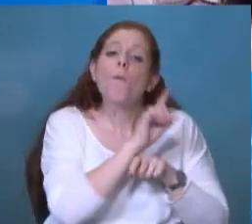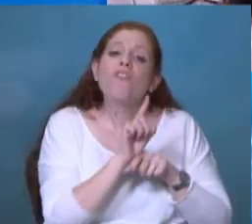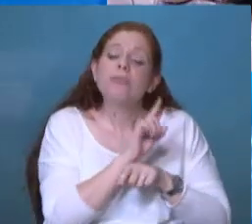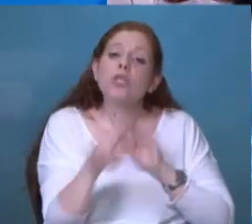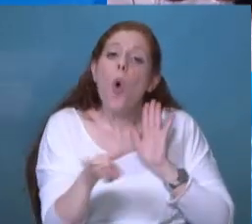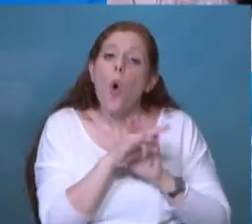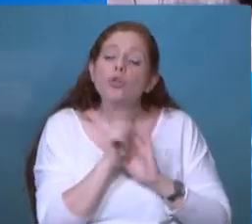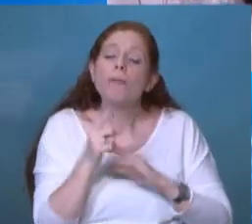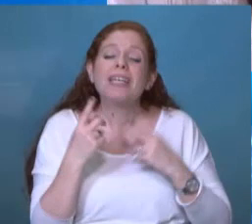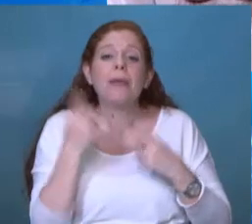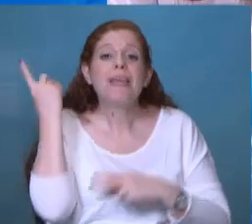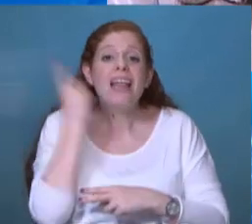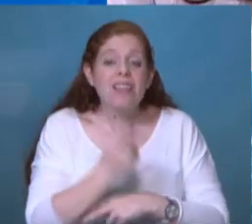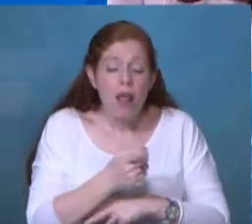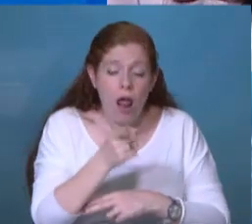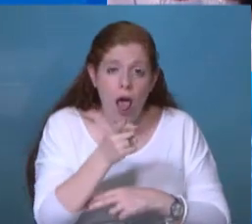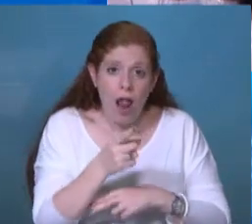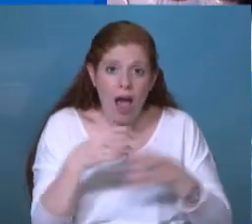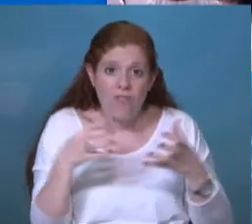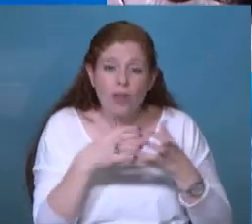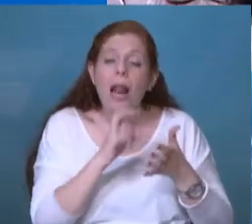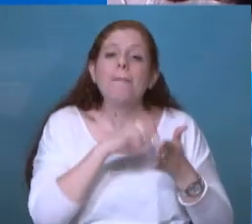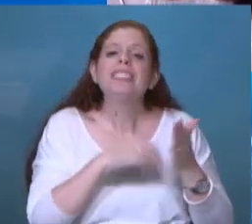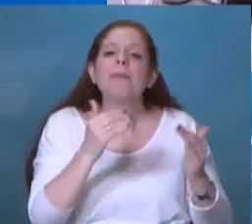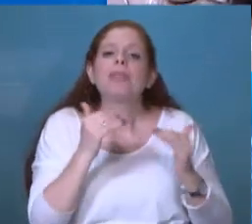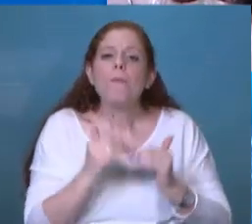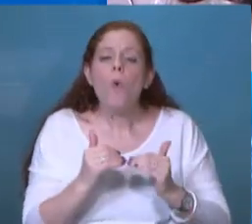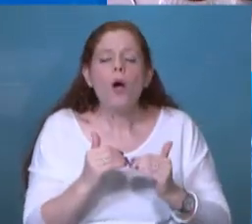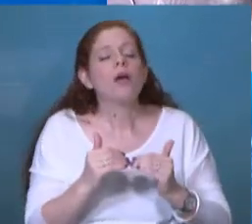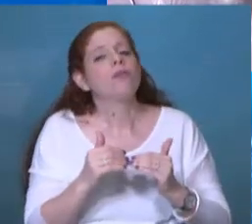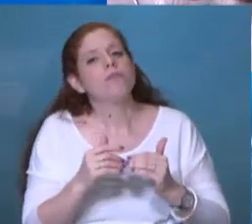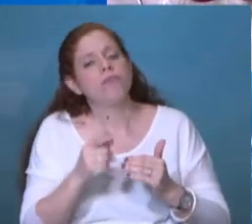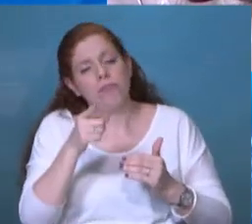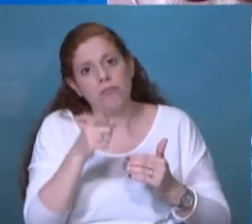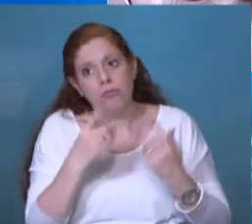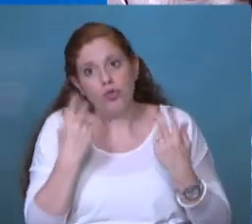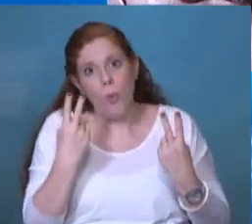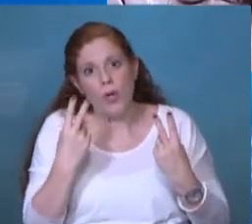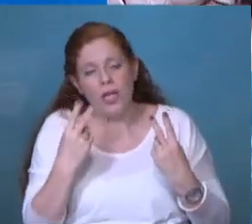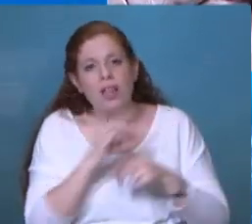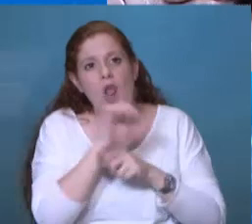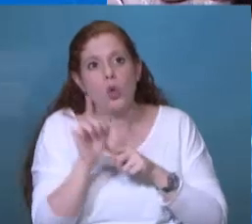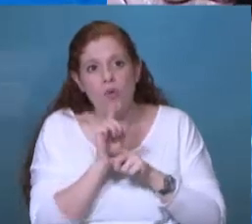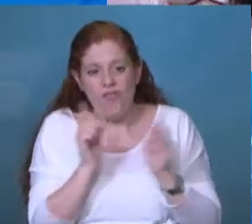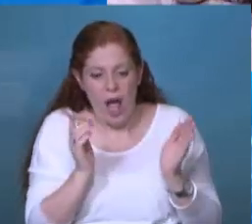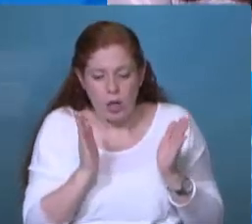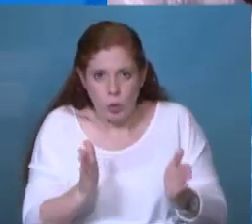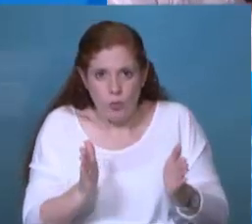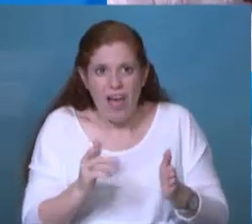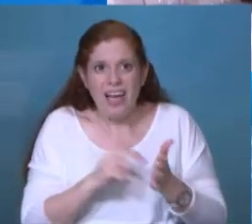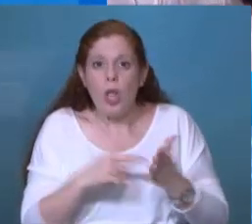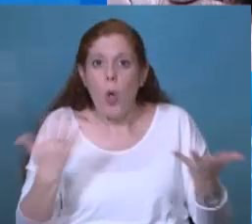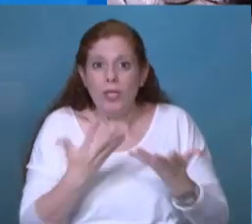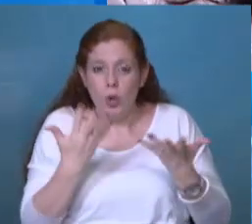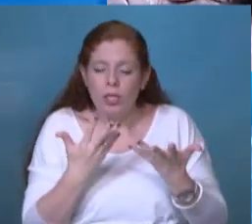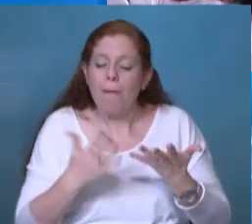שבעצם יטיל על החברות האלה מיסים נמוכים משיעור מס החברות, נמוכים משמעותית לתקופה קצובה, כדי לעודד אותן להוציא את